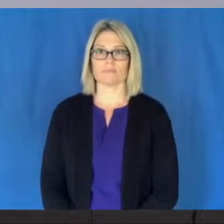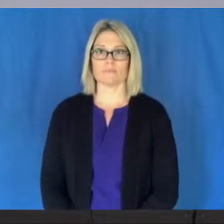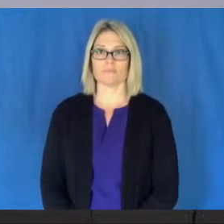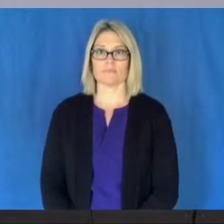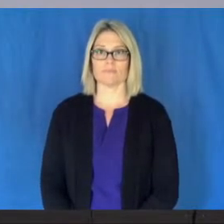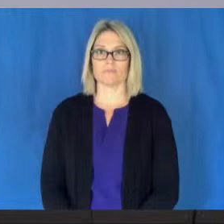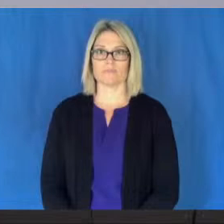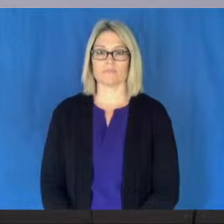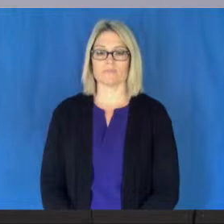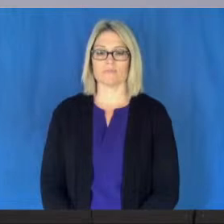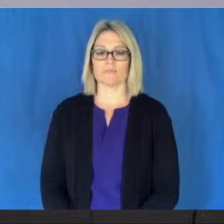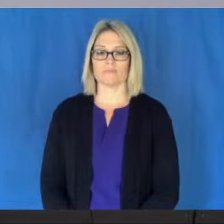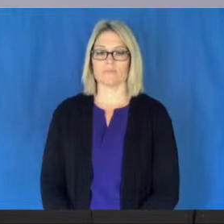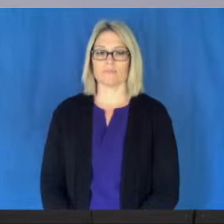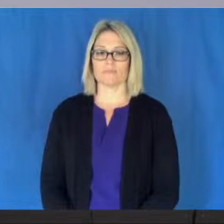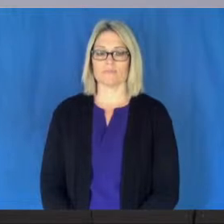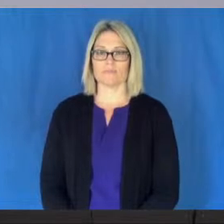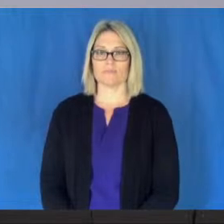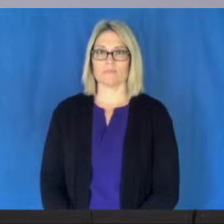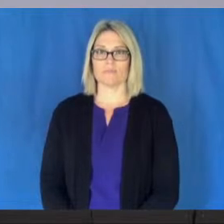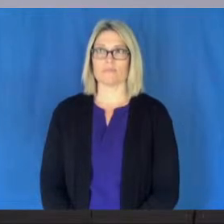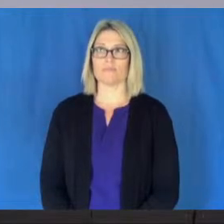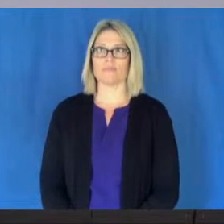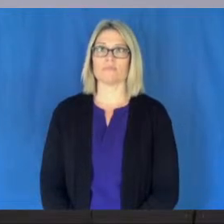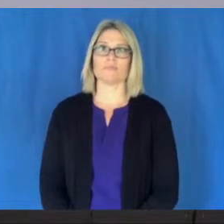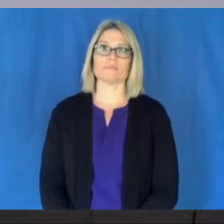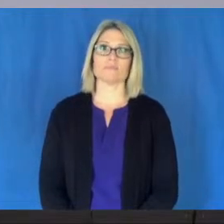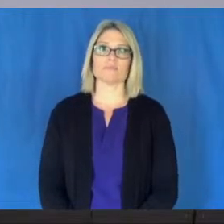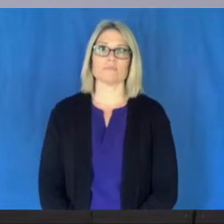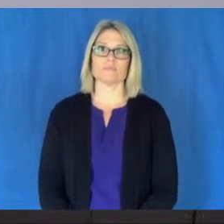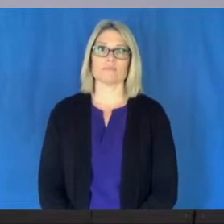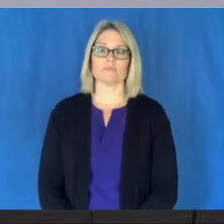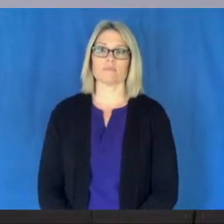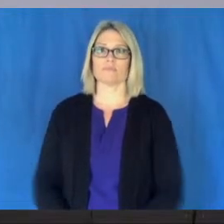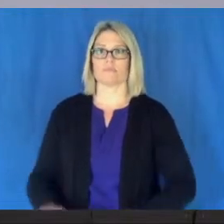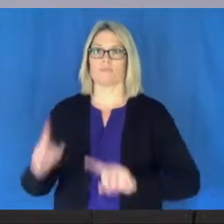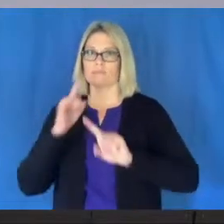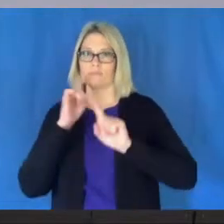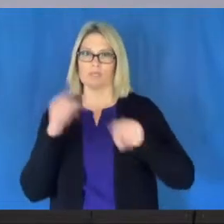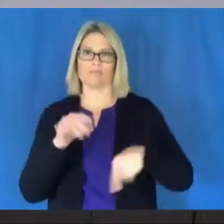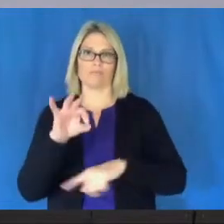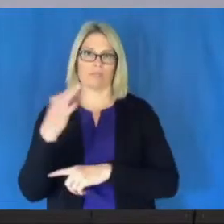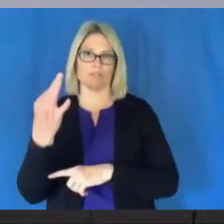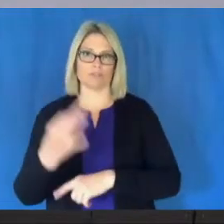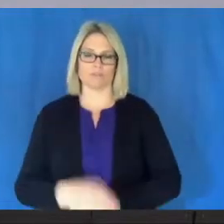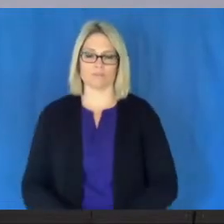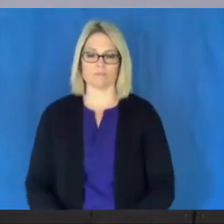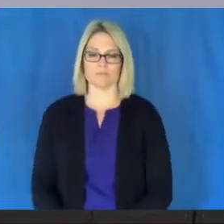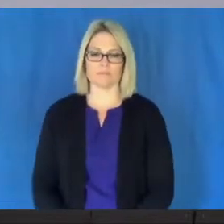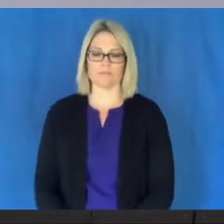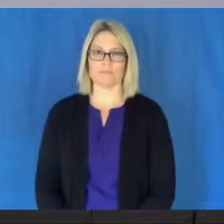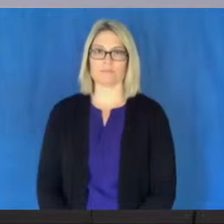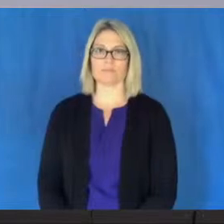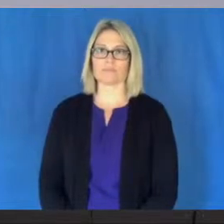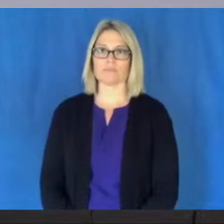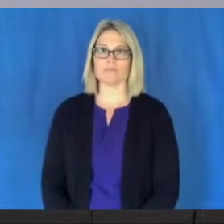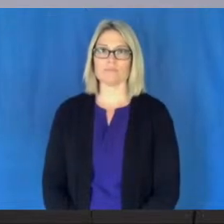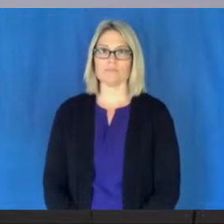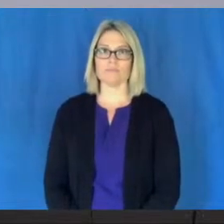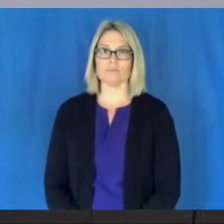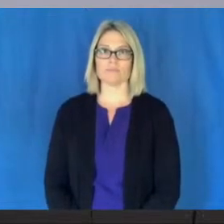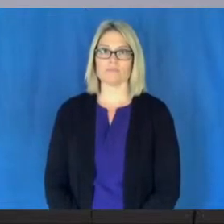signalé ce variant ici maintenant? Bonjour. Alors, ça